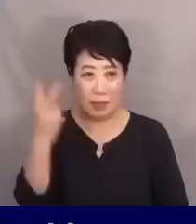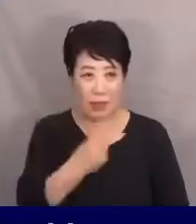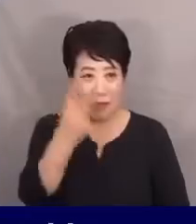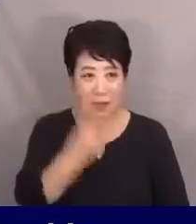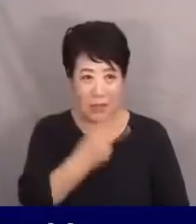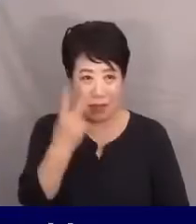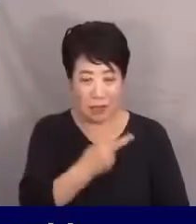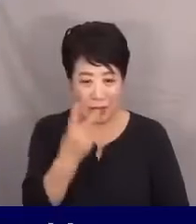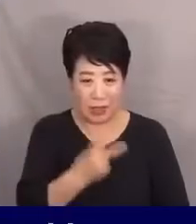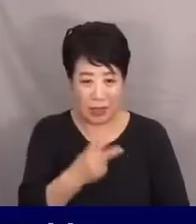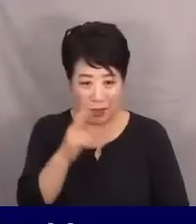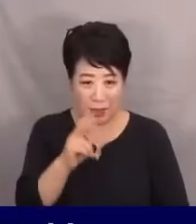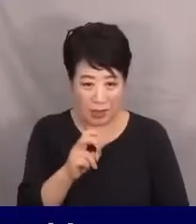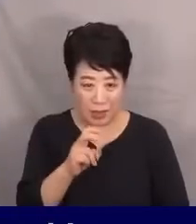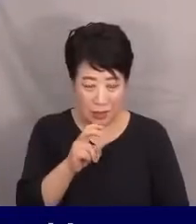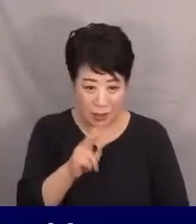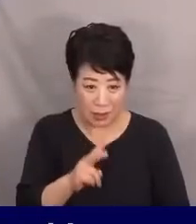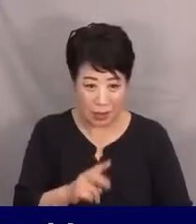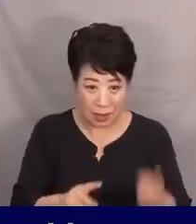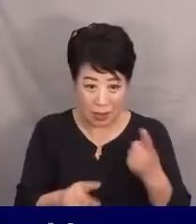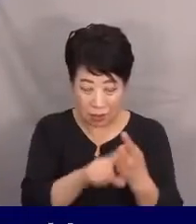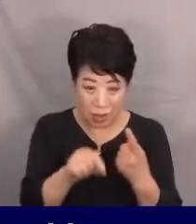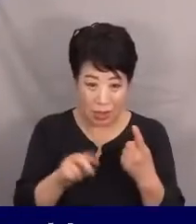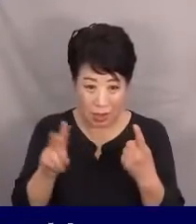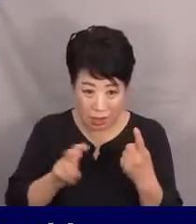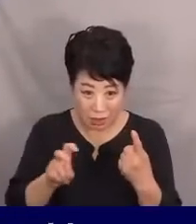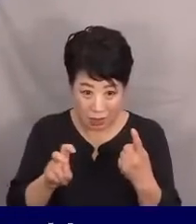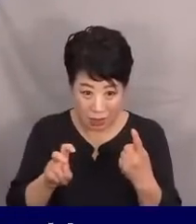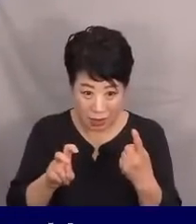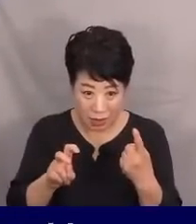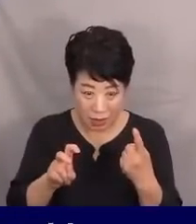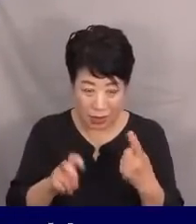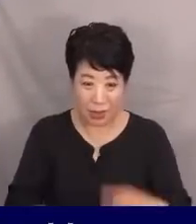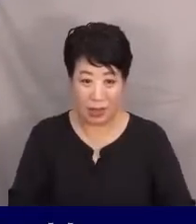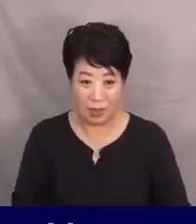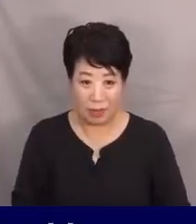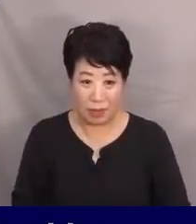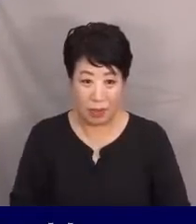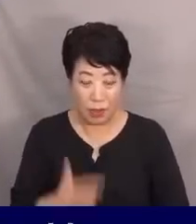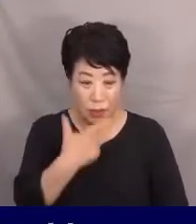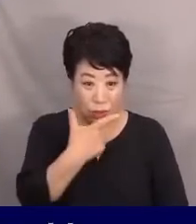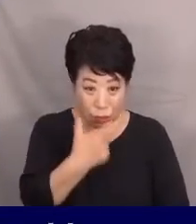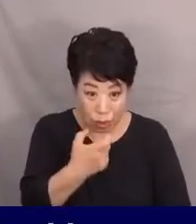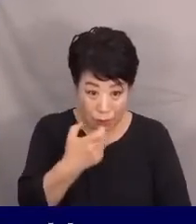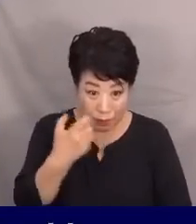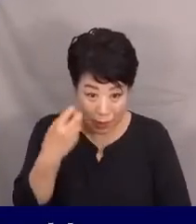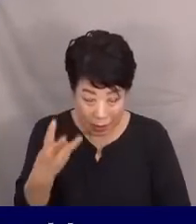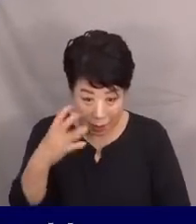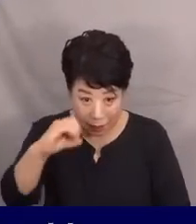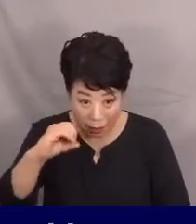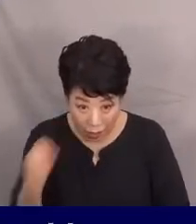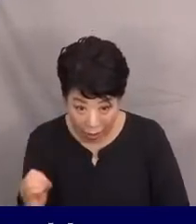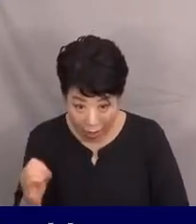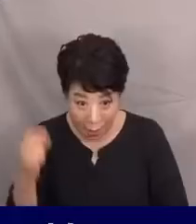2022년 1월 20일 일반 대중스님들 63%가